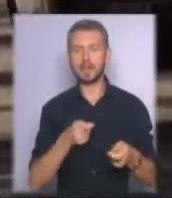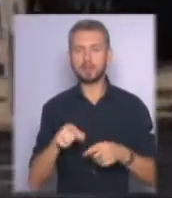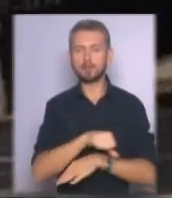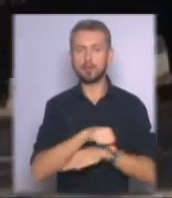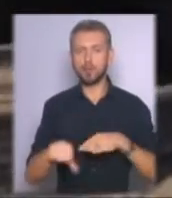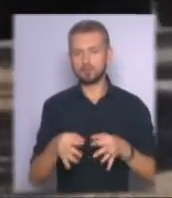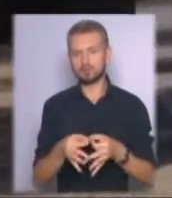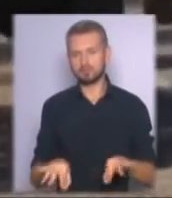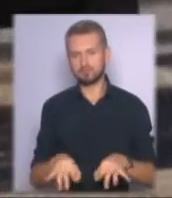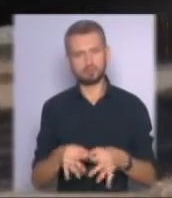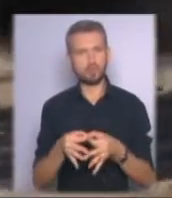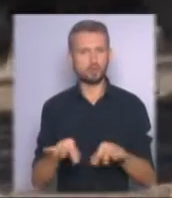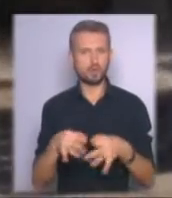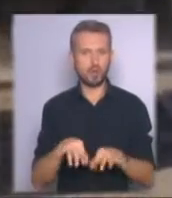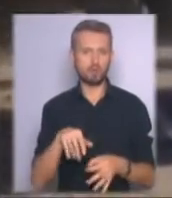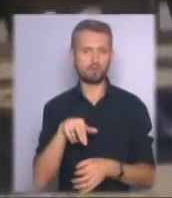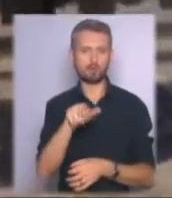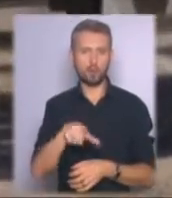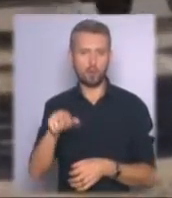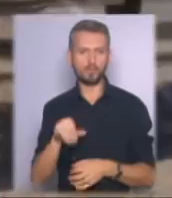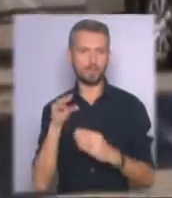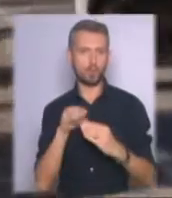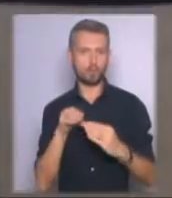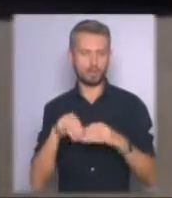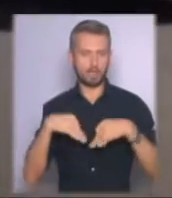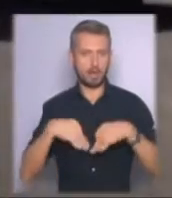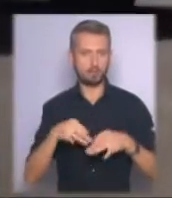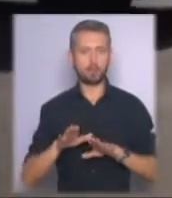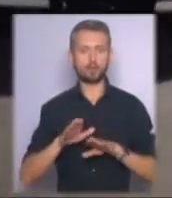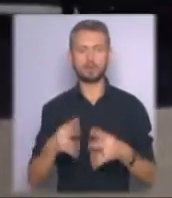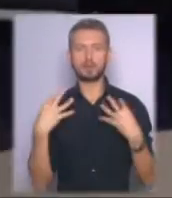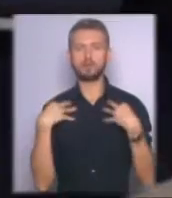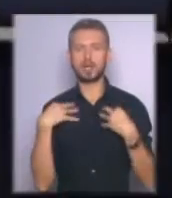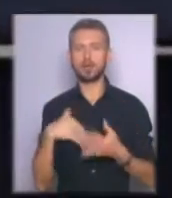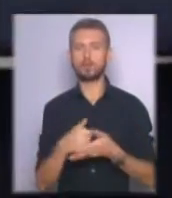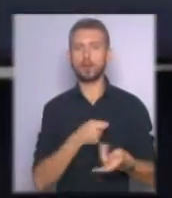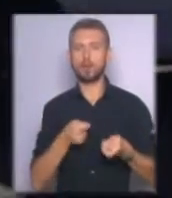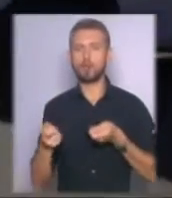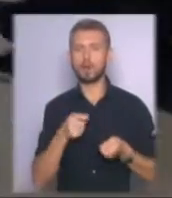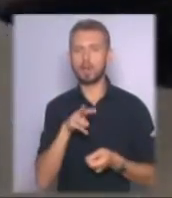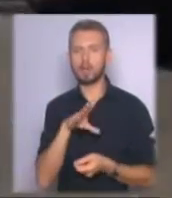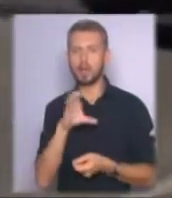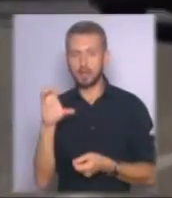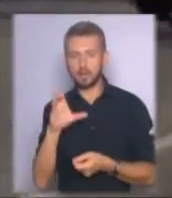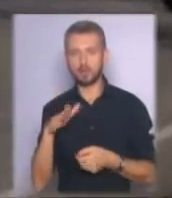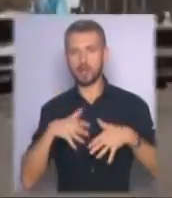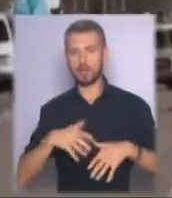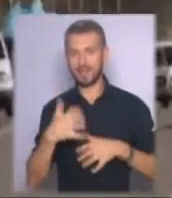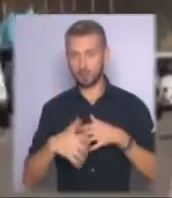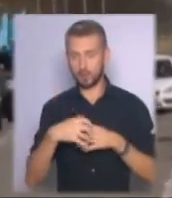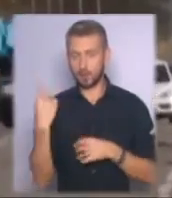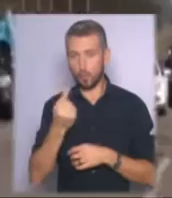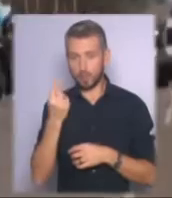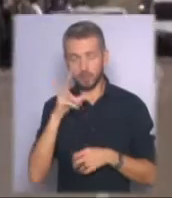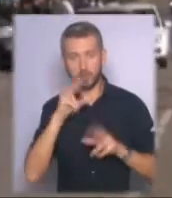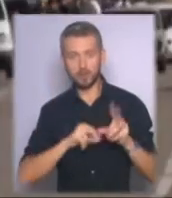пропускають пішоходів і легковий транспорт. Заступник начальника головного управління МВС у Херсонській області Ілля Ківа вважає, що крім